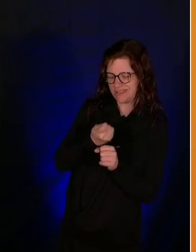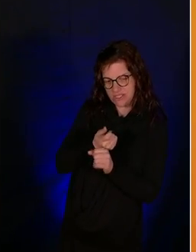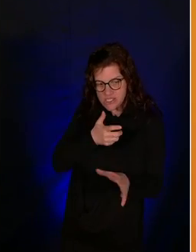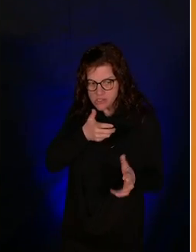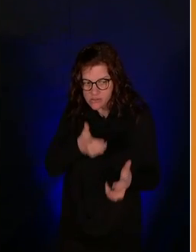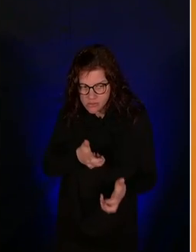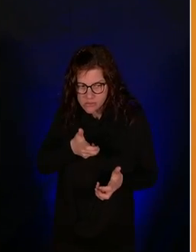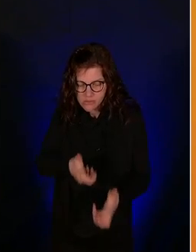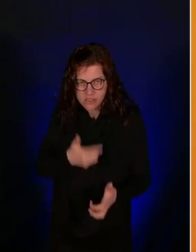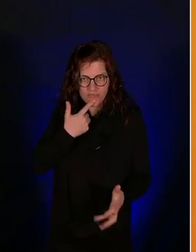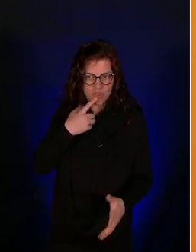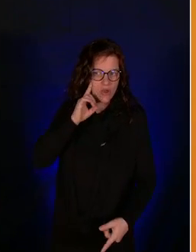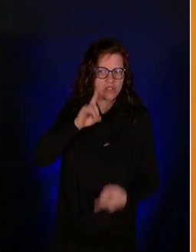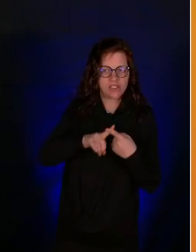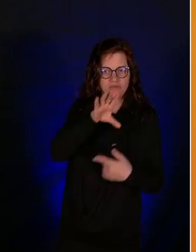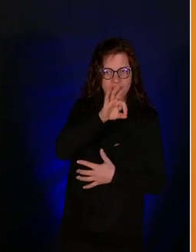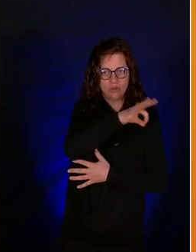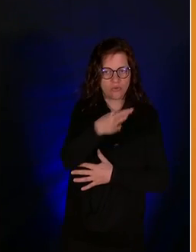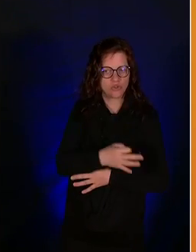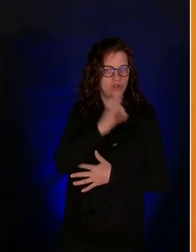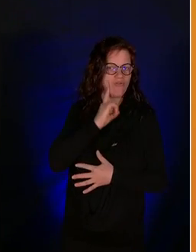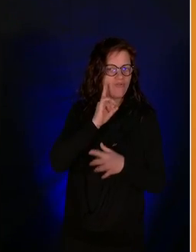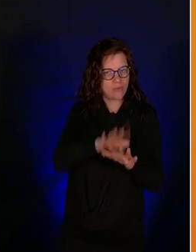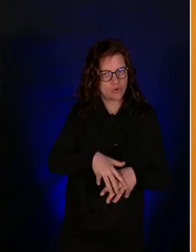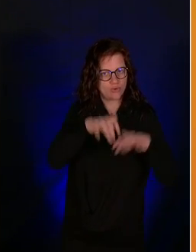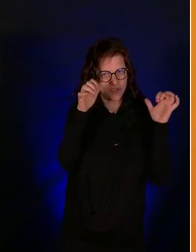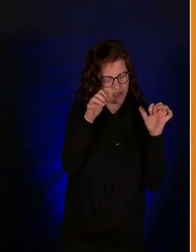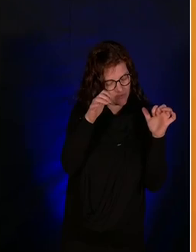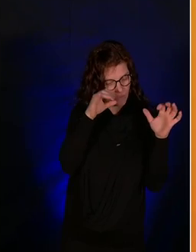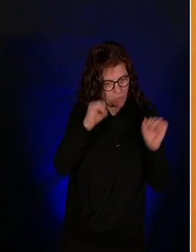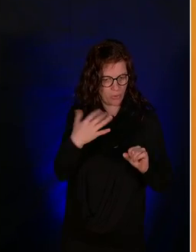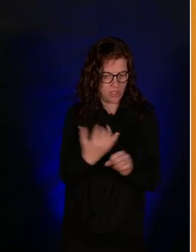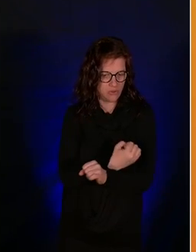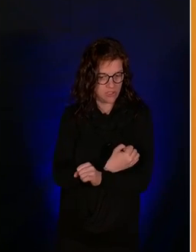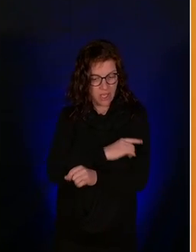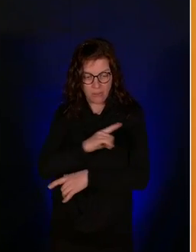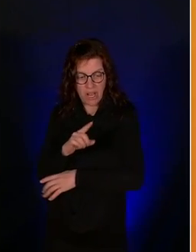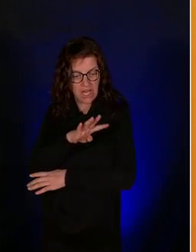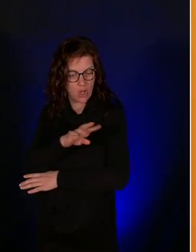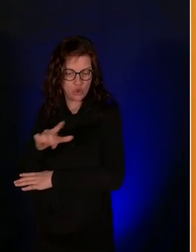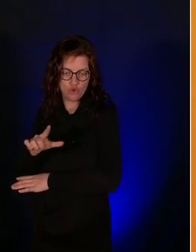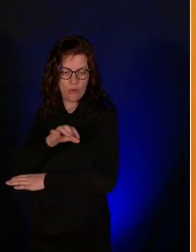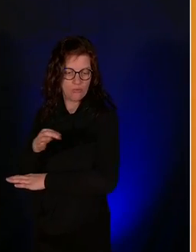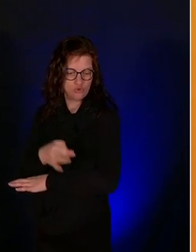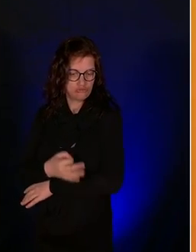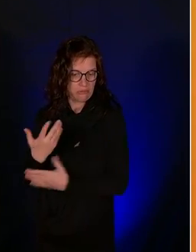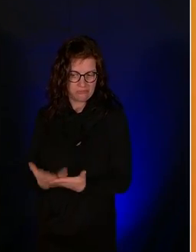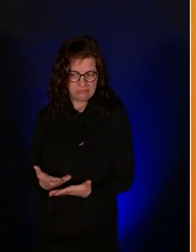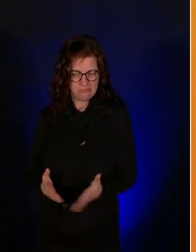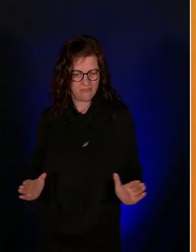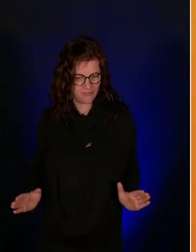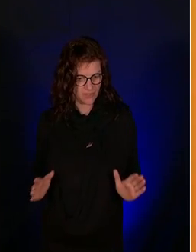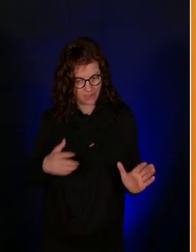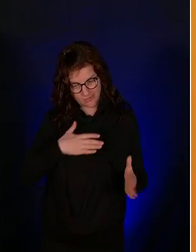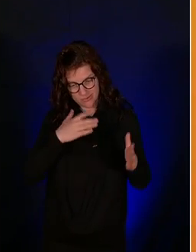50% de femmes congressistes serait atteint au lieu de n'être que 42%. Nous ne pouvons prôner l'égalité salariale